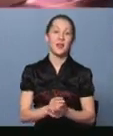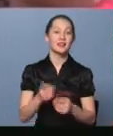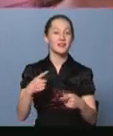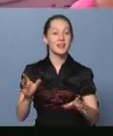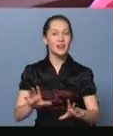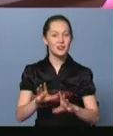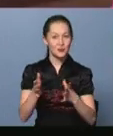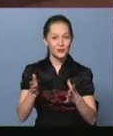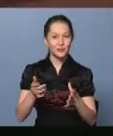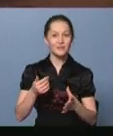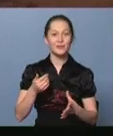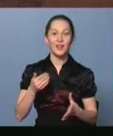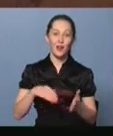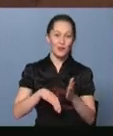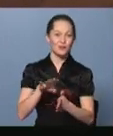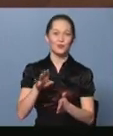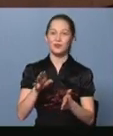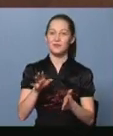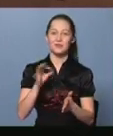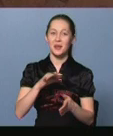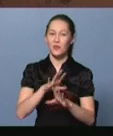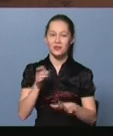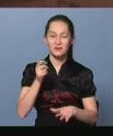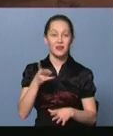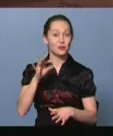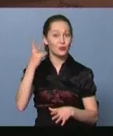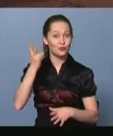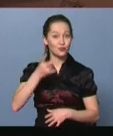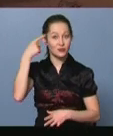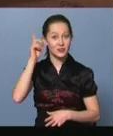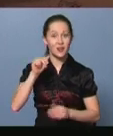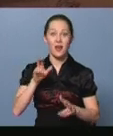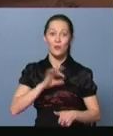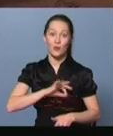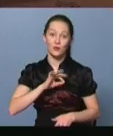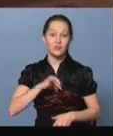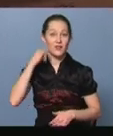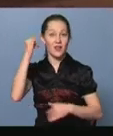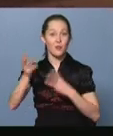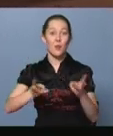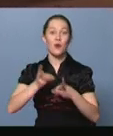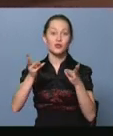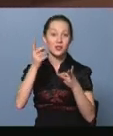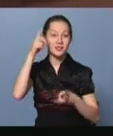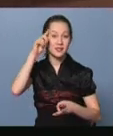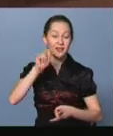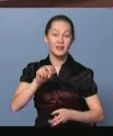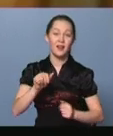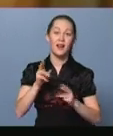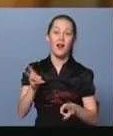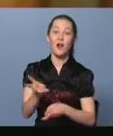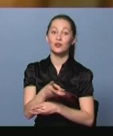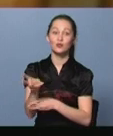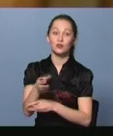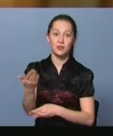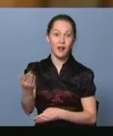случай, конечно, лучше им не пользоваться никогда, но знать надо и уметь. Как звонить в пожарную охрану в семье Петровых знают, а вот огнетушитель даже